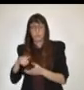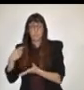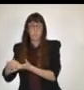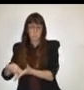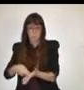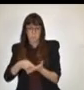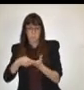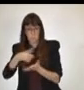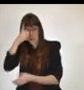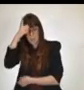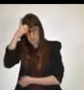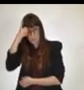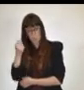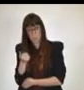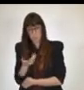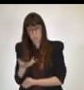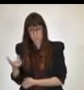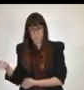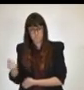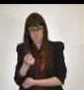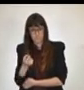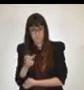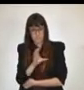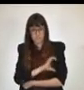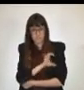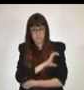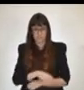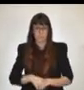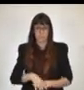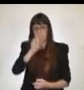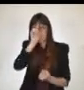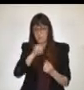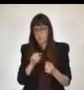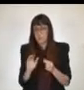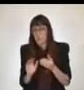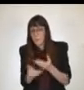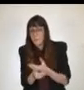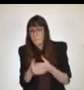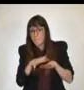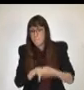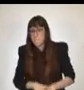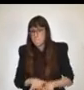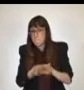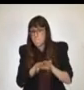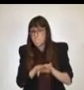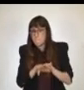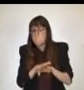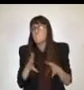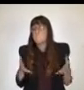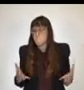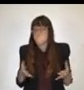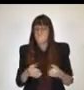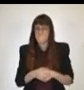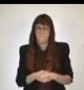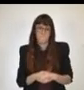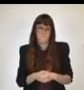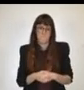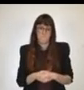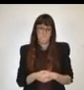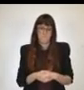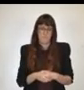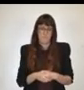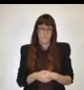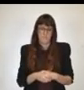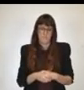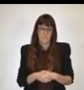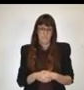Les objectifs de ces partenariats sont assez flous, mais ils visaient globalement à permettre au crédit d'y loger une